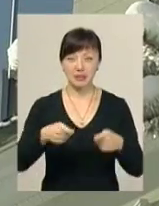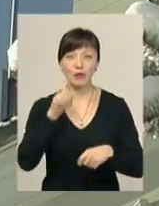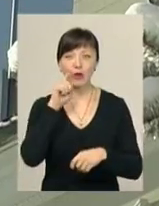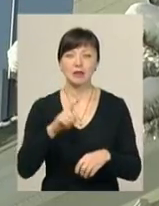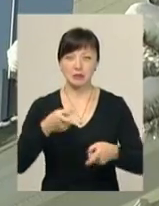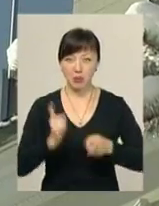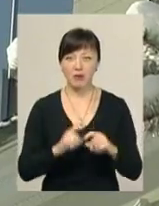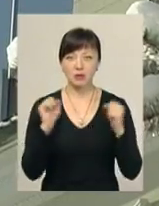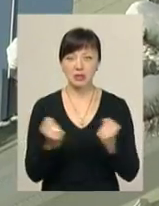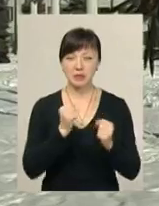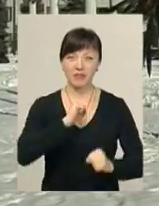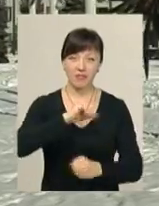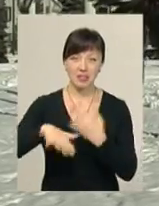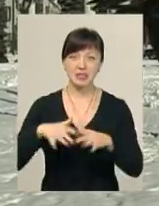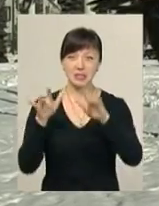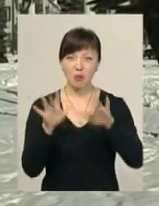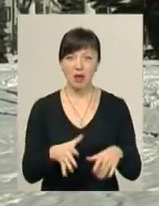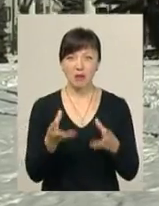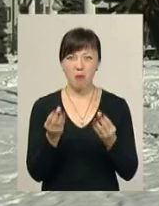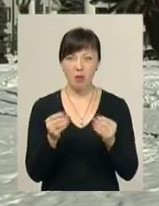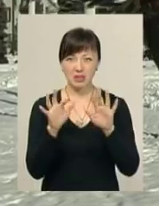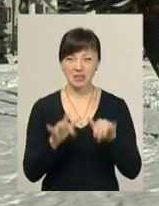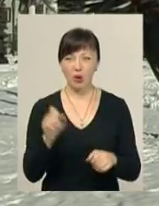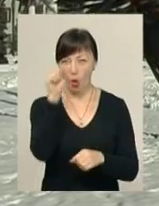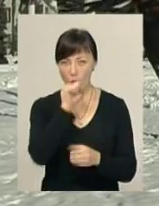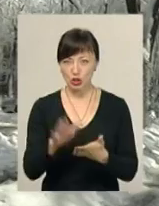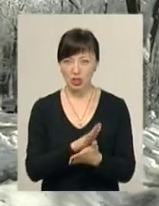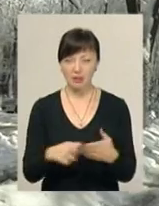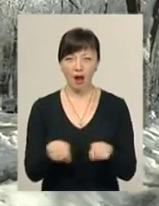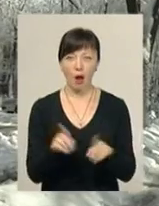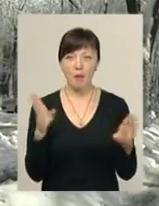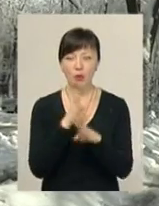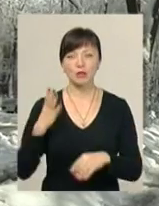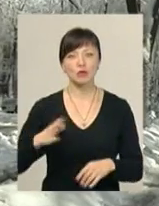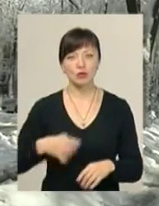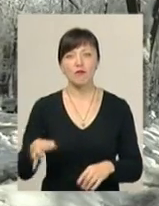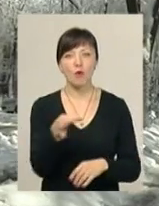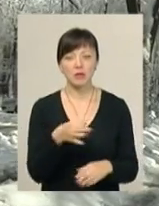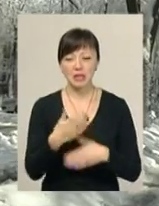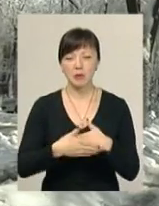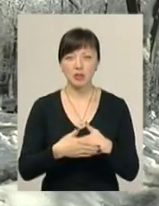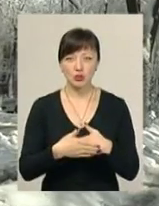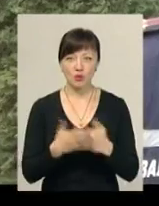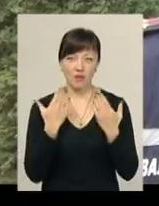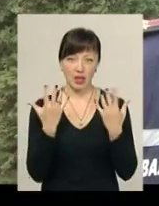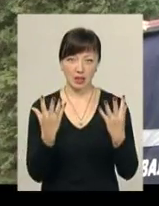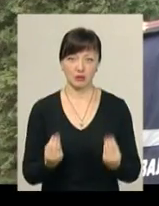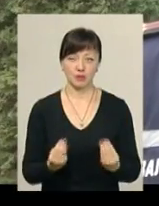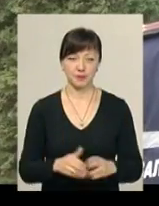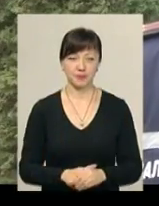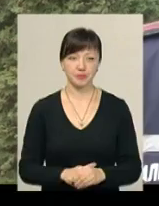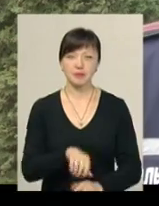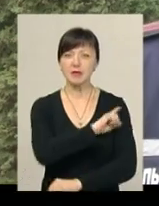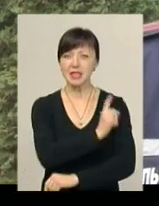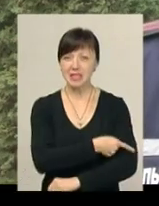зиму. Пориви вітру, снігопади, мокрий сніг та ожеледиця. Саме така погода очікується на Хмельниччині уже найближчого вікенду. Очікуються